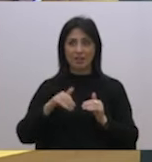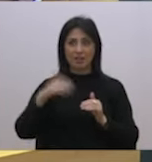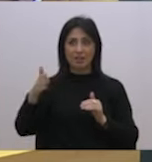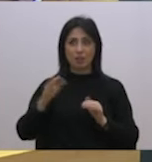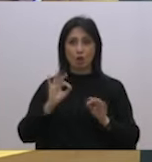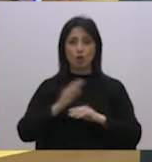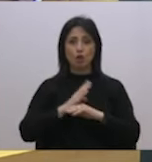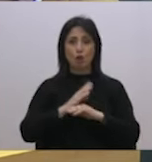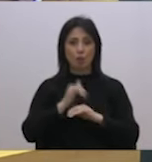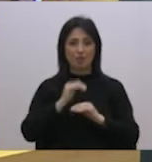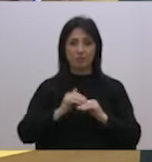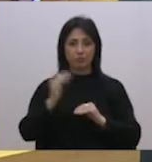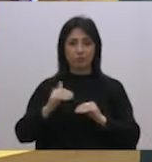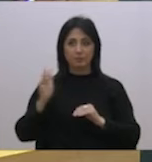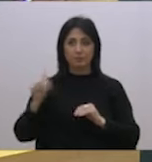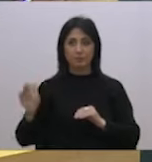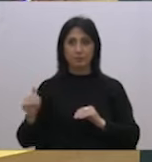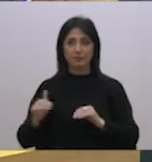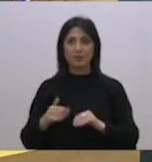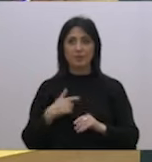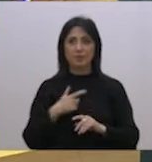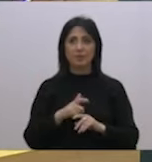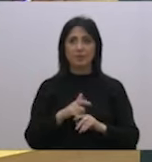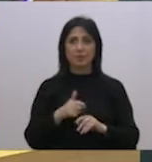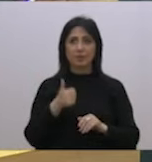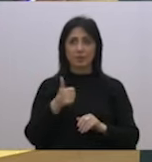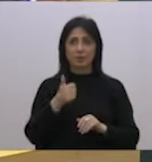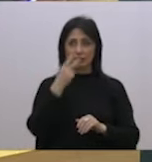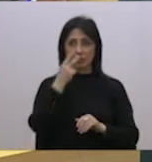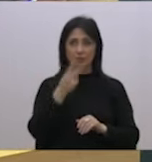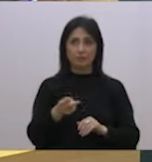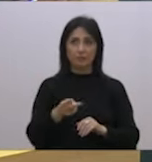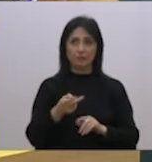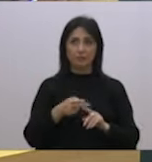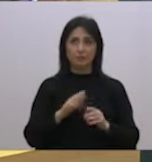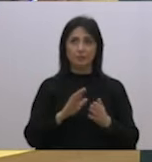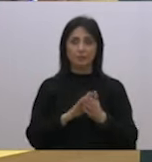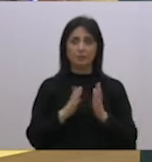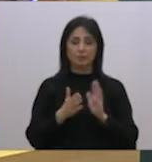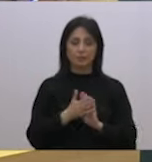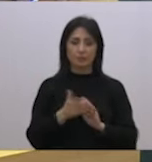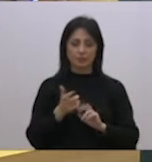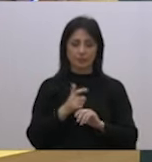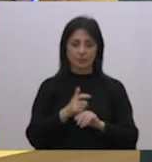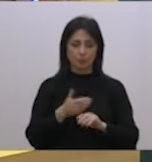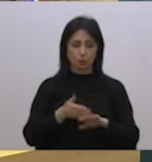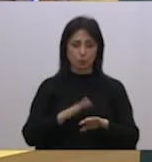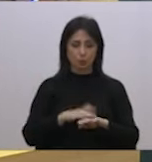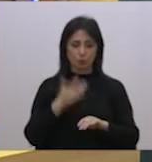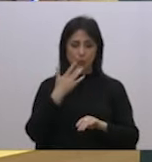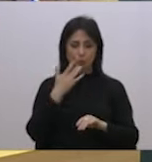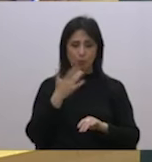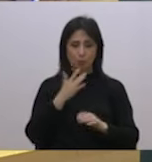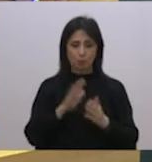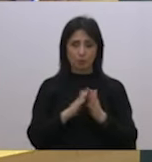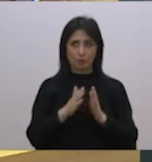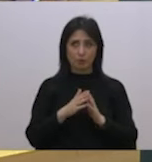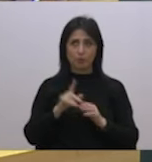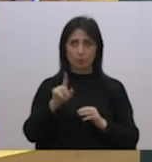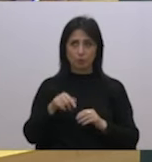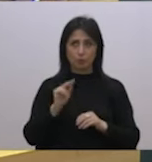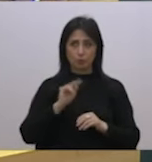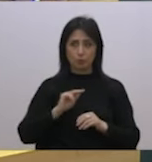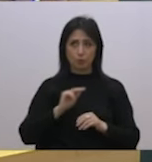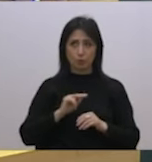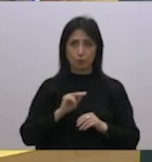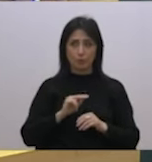ნორმა. Მე ძალიან კარგად ვხედავ იმ სიტუაციას და ძალიან რთულ პირობებში გიწევთ თქვენ